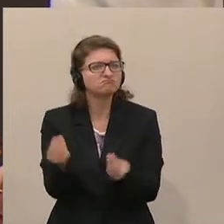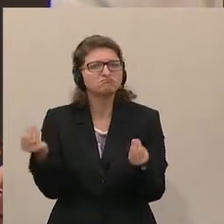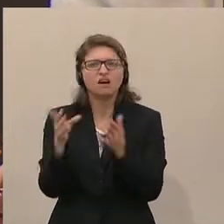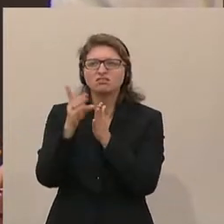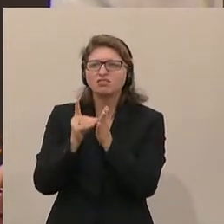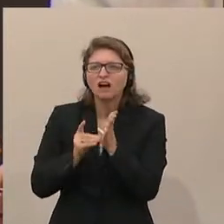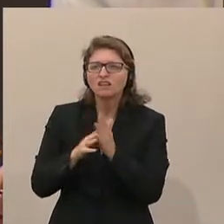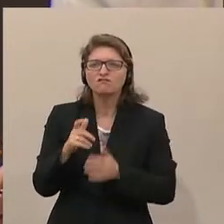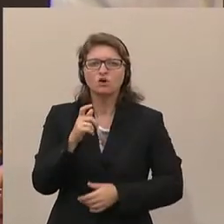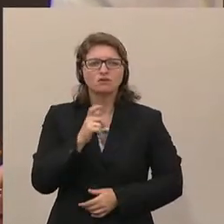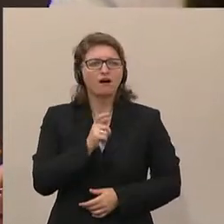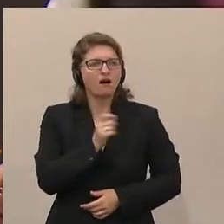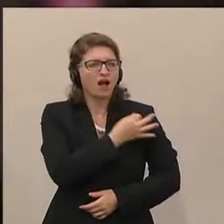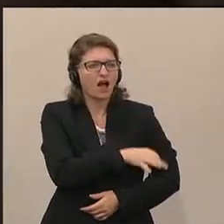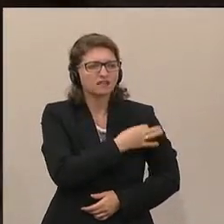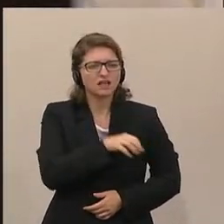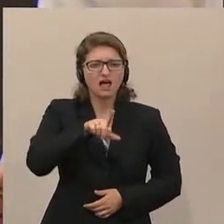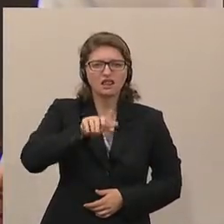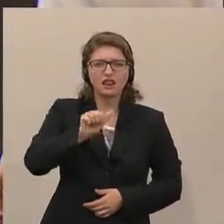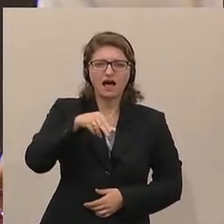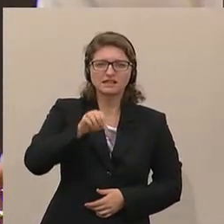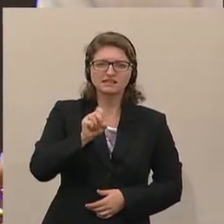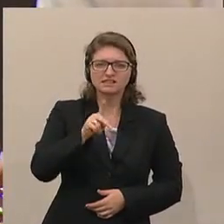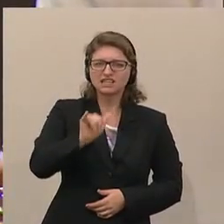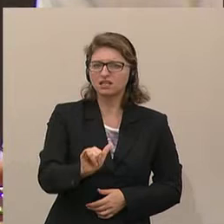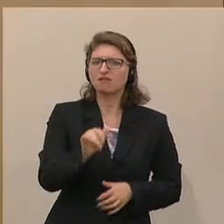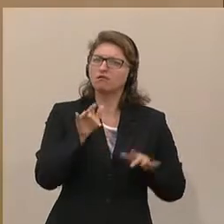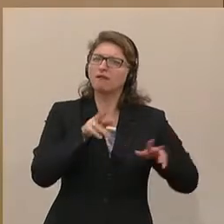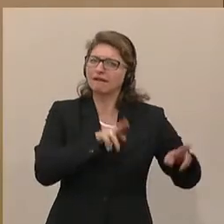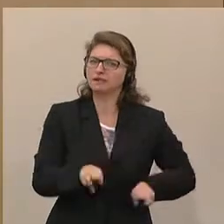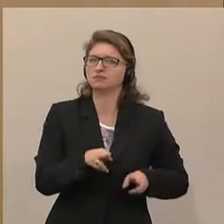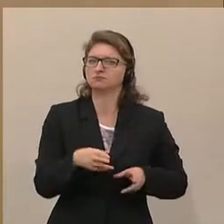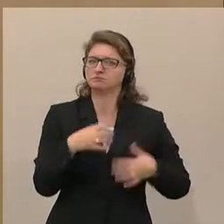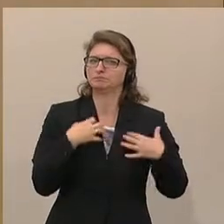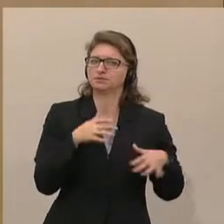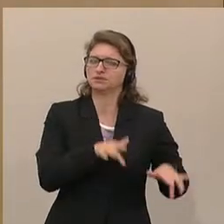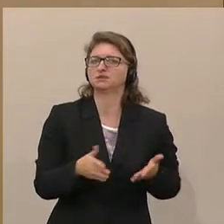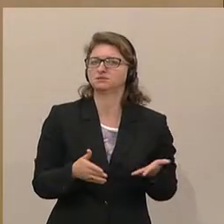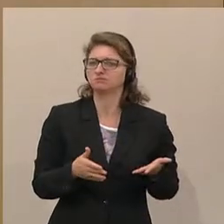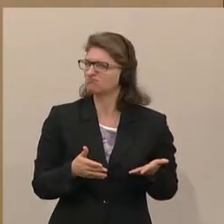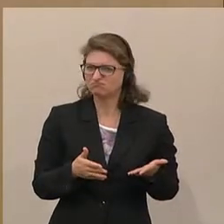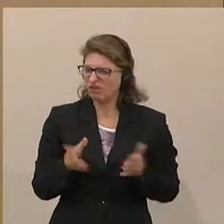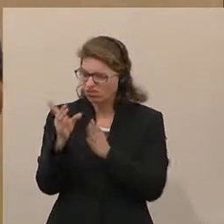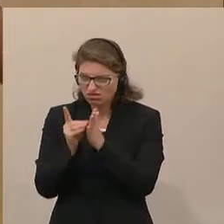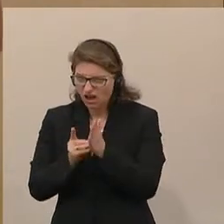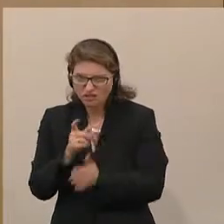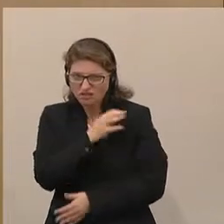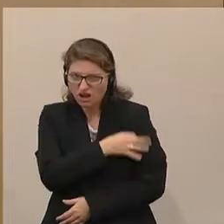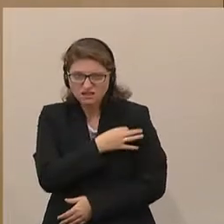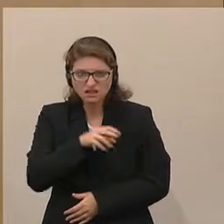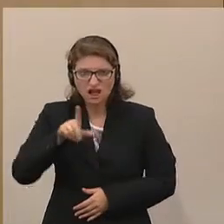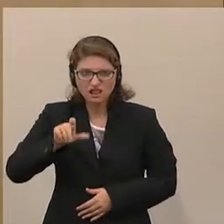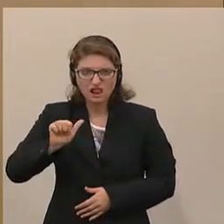der Kanzlei Lansky zu Recht besitzen würde. Das heißt, alle Daten der Kanzlei Lansky, die sich